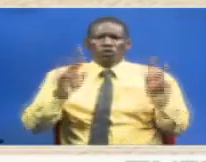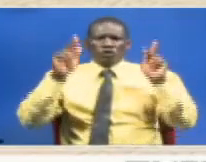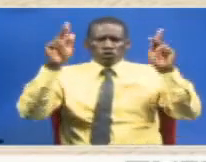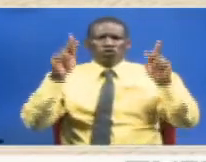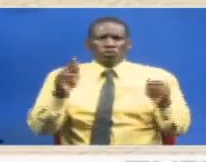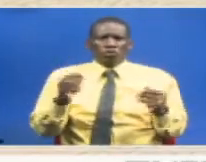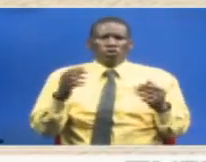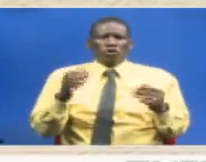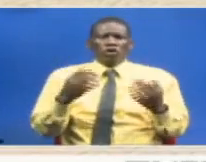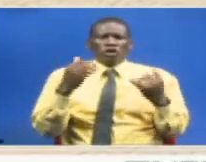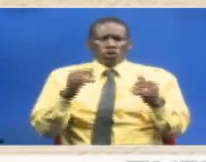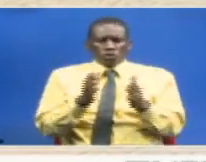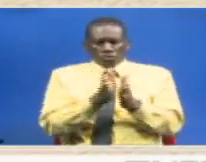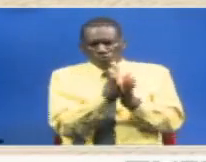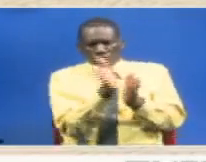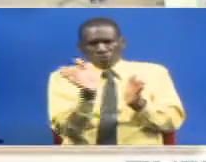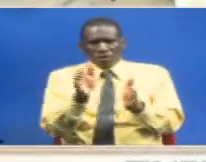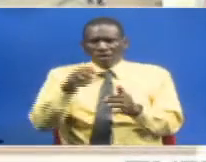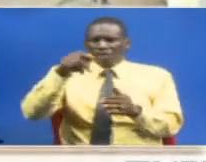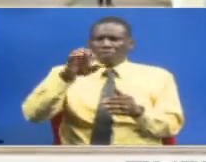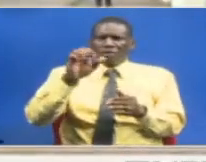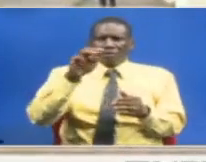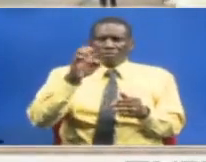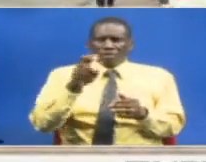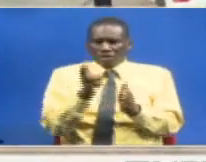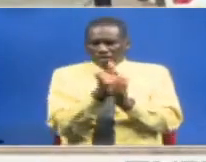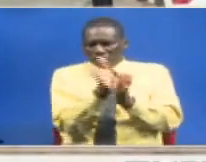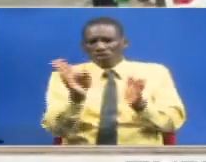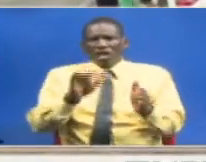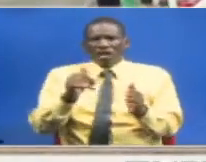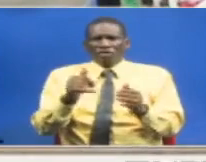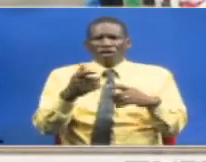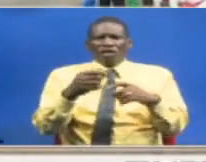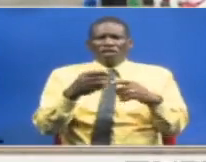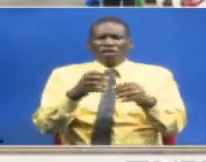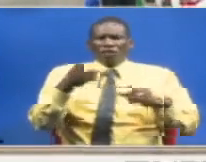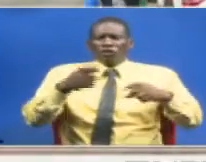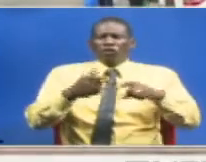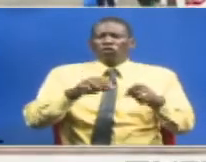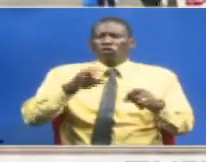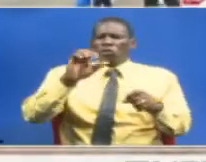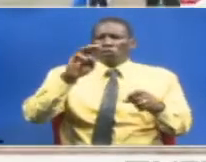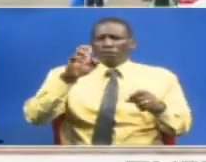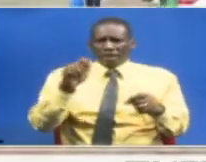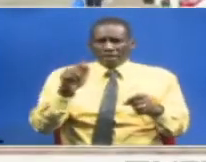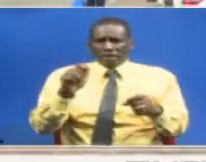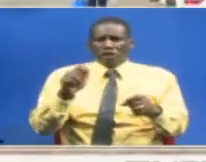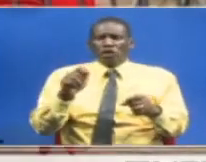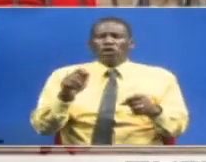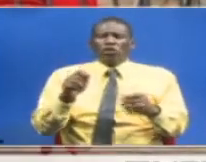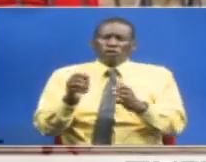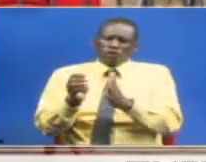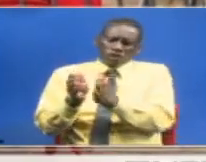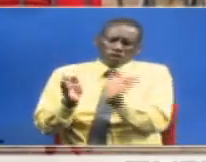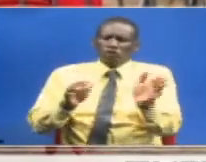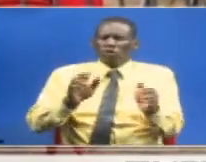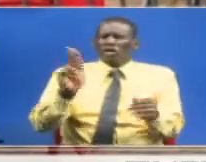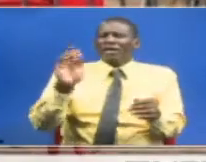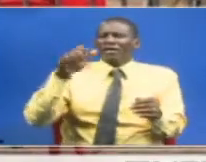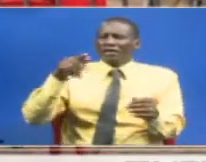be required to divert at Premier Junction. Another diversion from Bomet, Litein, general direction will be at Kipsigis Girls